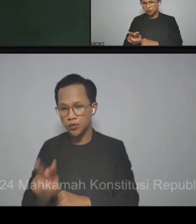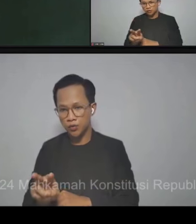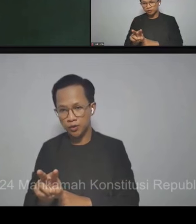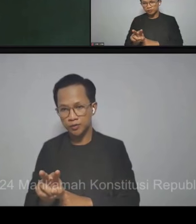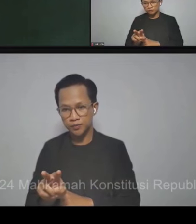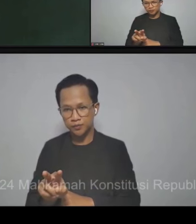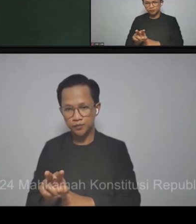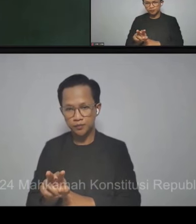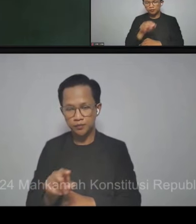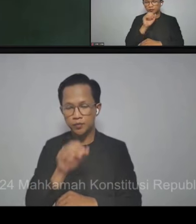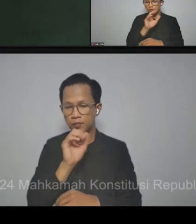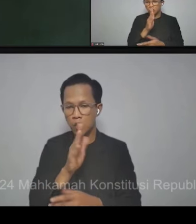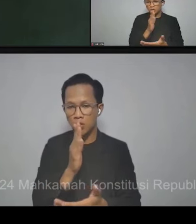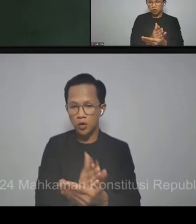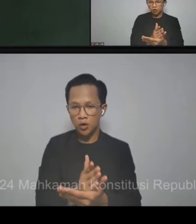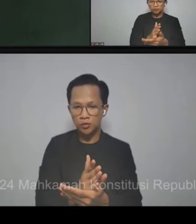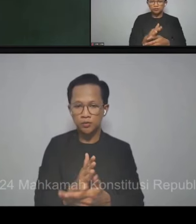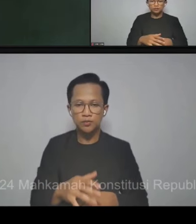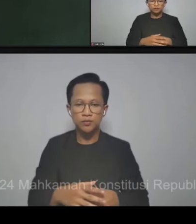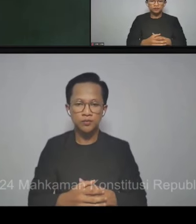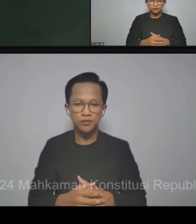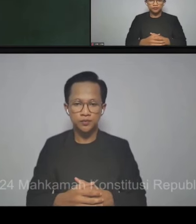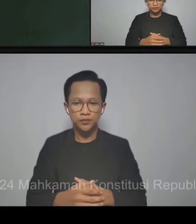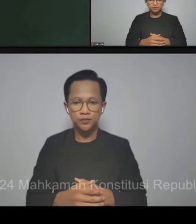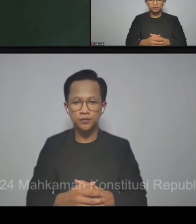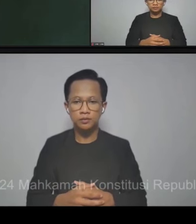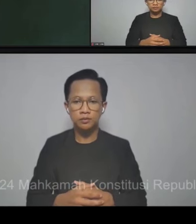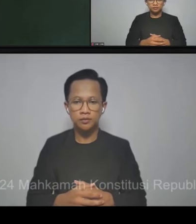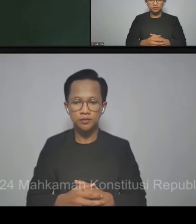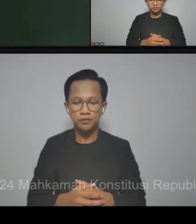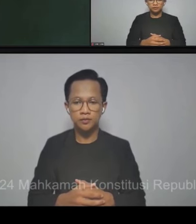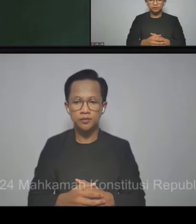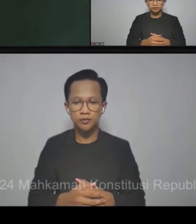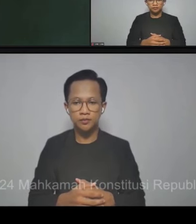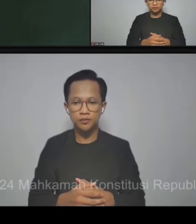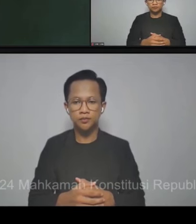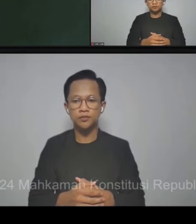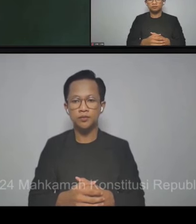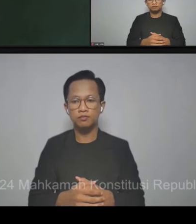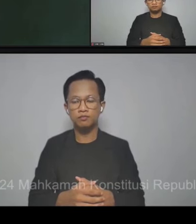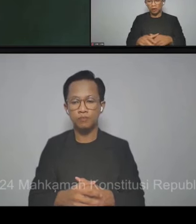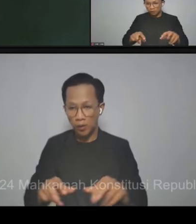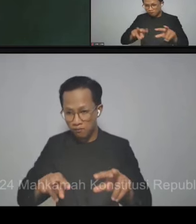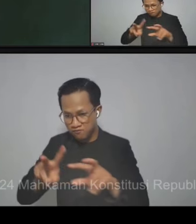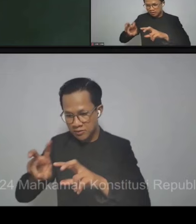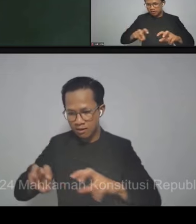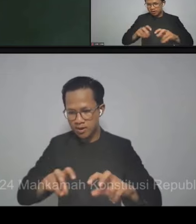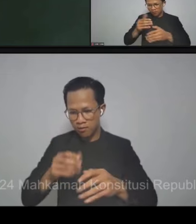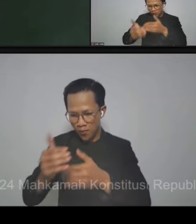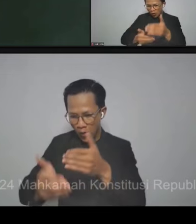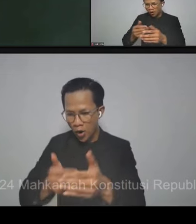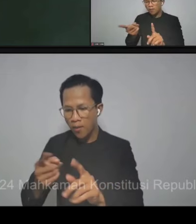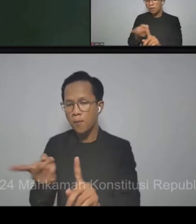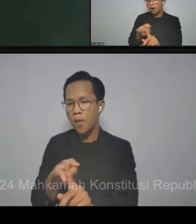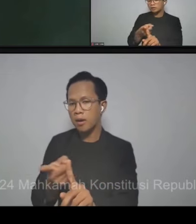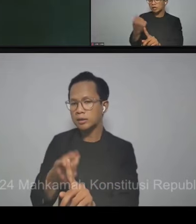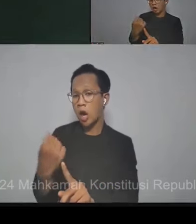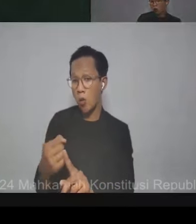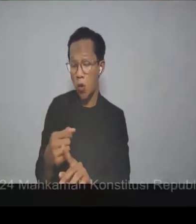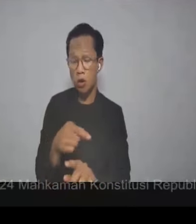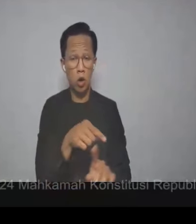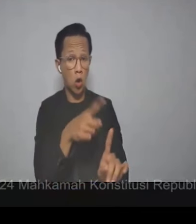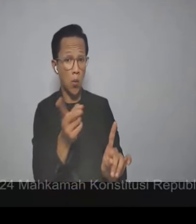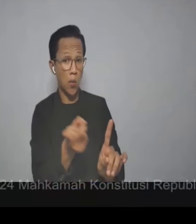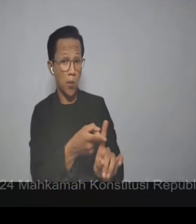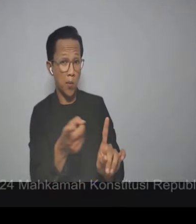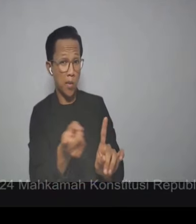amar putusan aku Oleh karena itu sesuai dengan hakikat proses penyelidikan yang tidak boleh ada upaya paksa jika terdapat tindakan upaya paksa dalam tahapan pemeriksaan